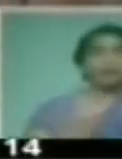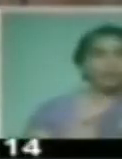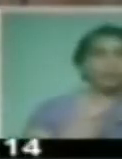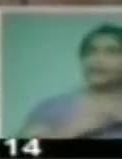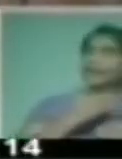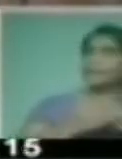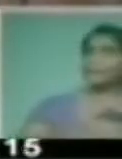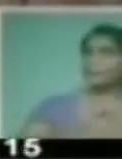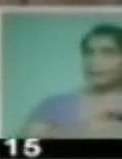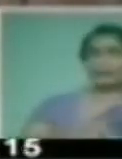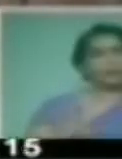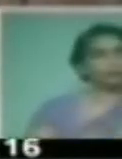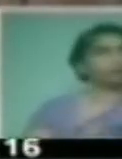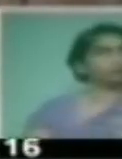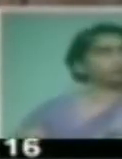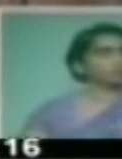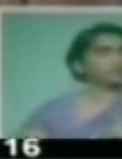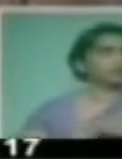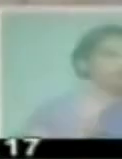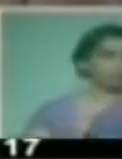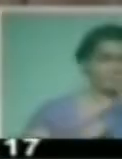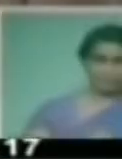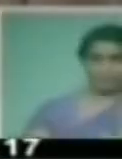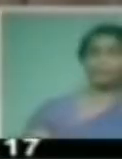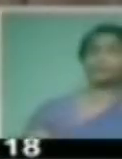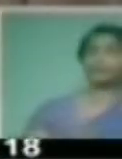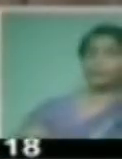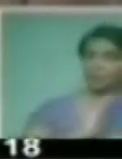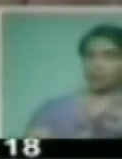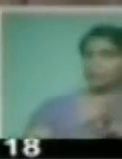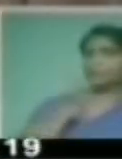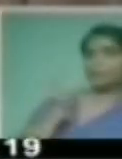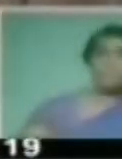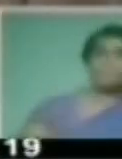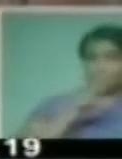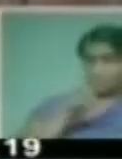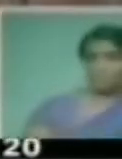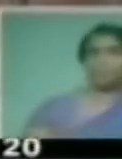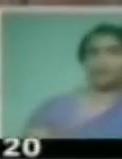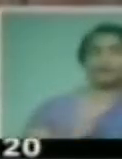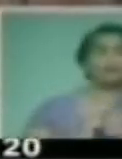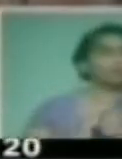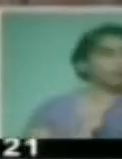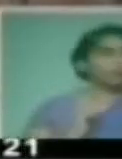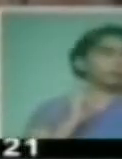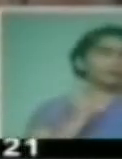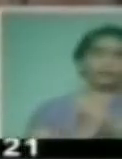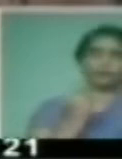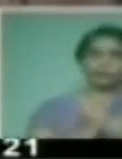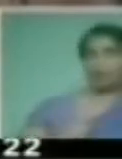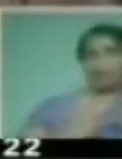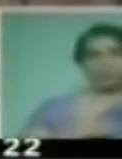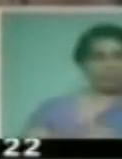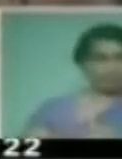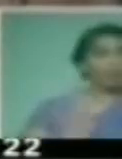வகுக்கப்பட வேண்டும். அப்பே ராட்ட பகுத்தரையாக ஜனதாவ மே கமனட்ட சகாய தாக்கி